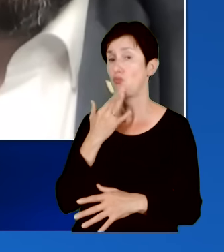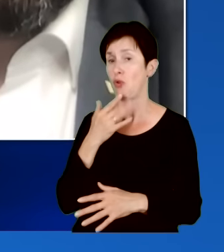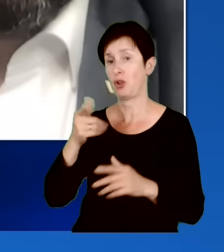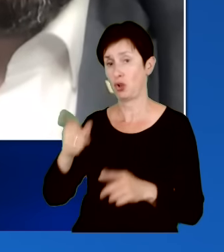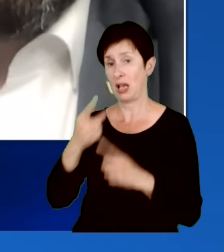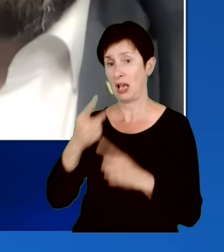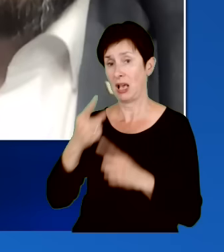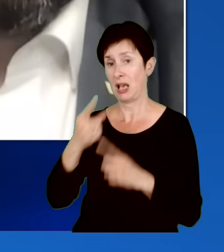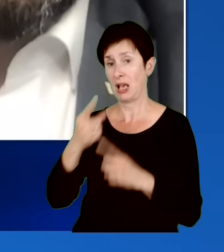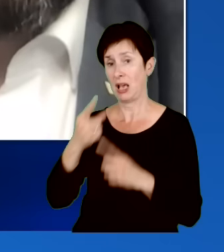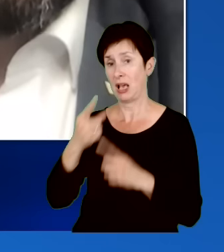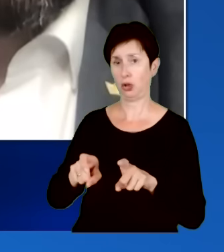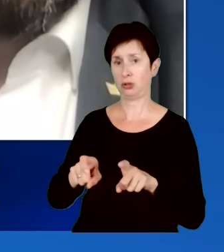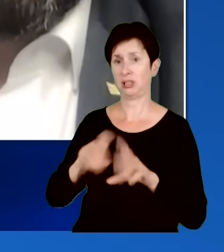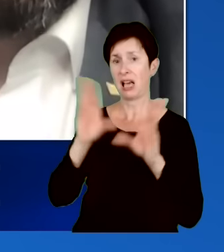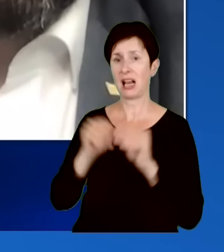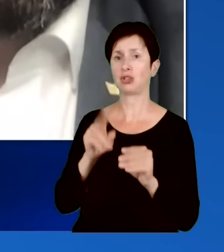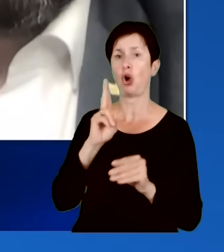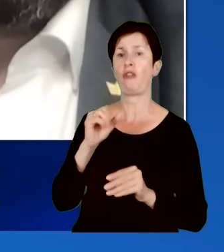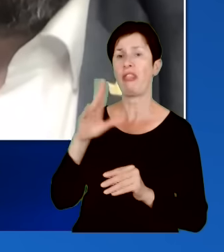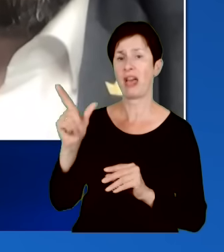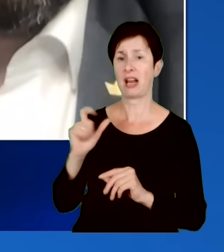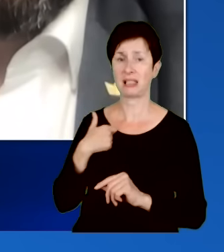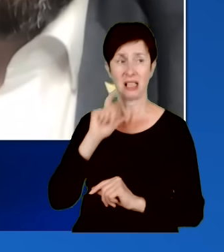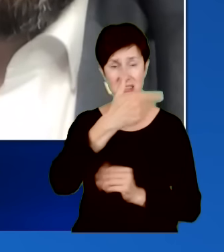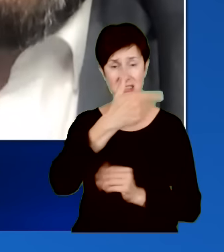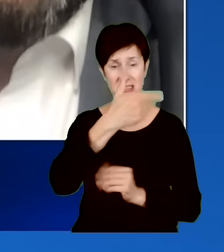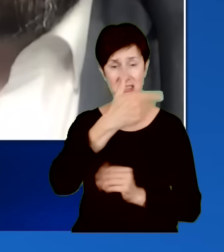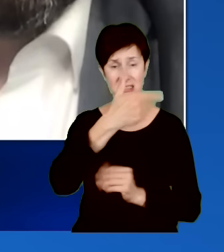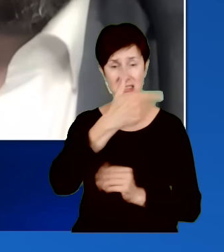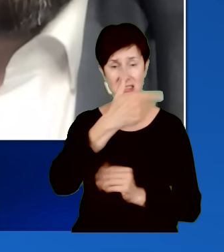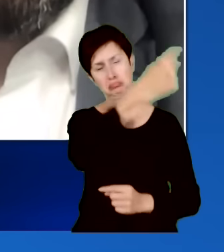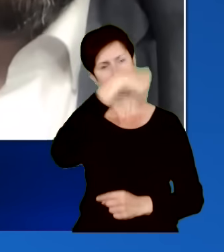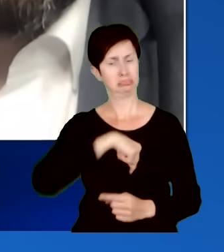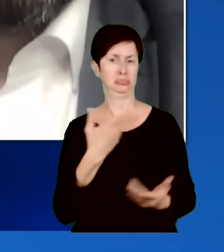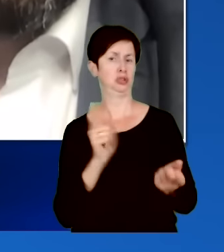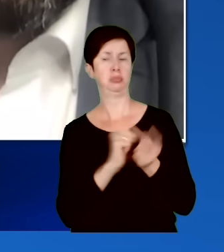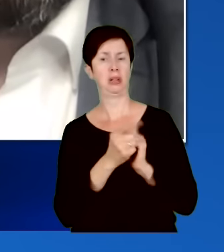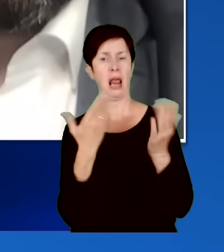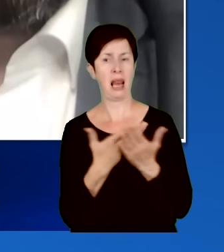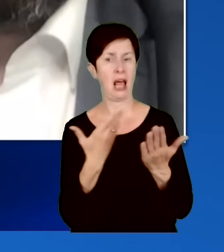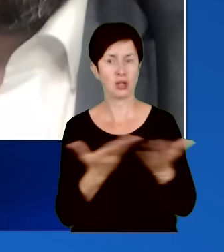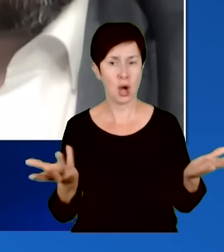usiądzie do stołu z Konfederacją która zaprosiła wszystkie kluby parlamentarne albo niech